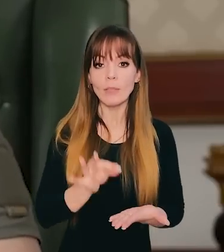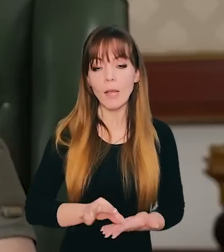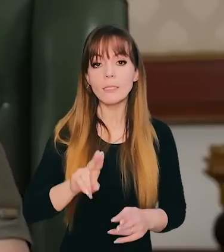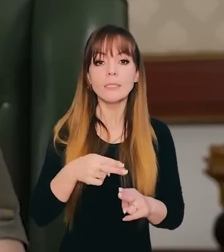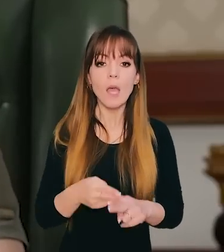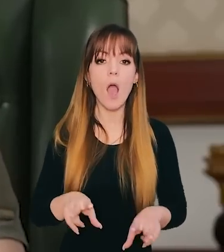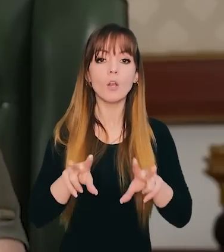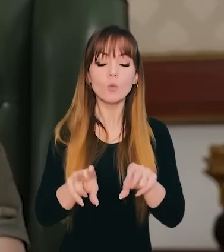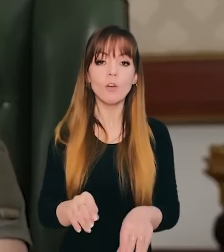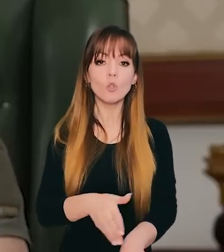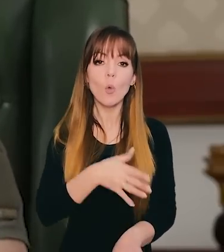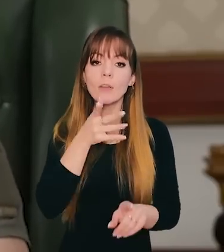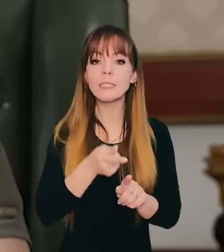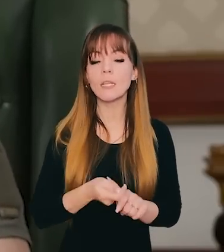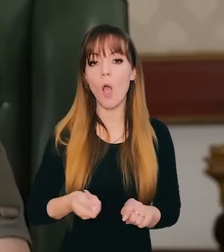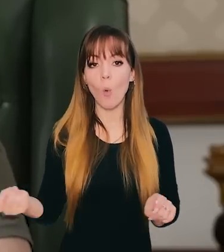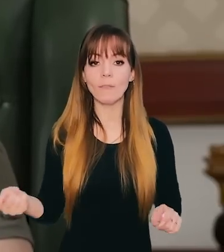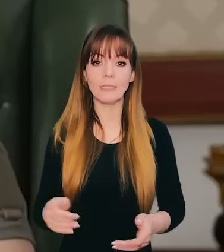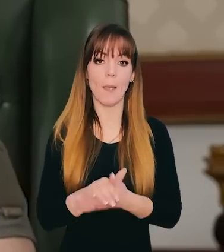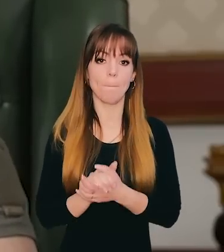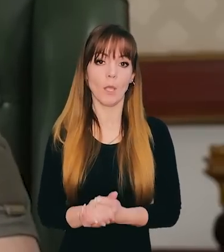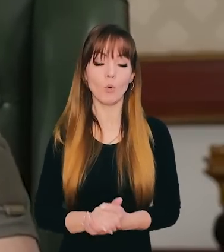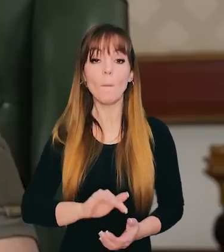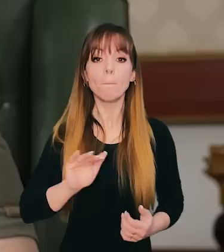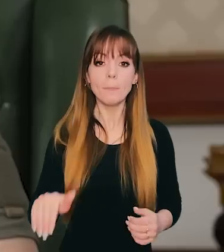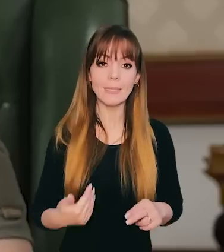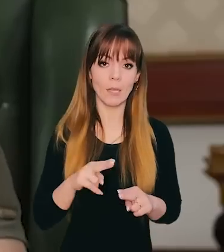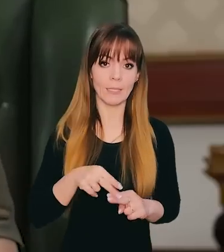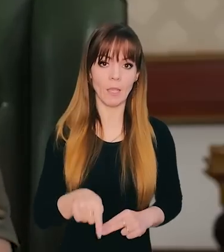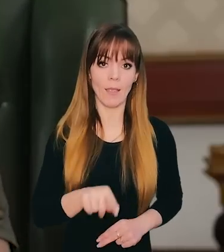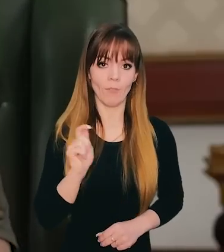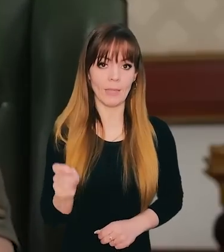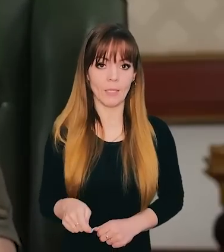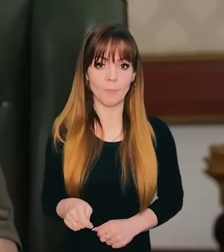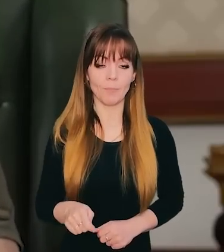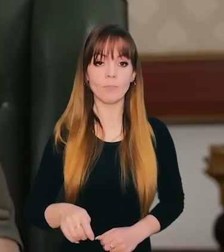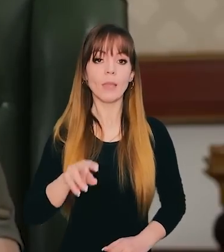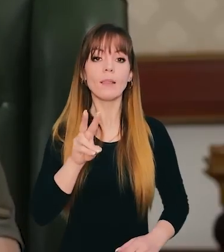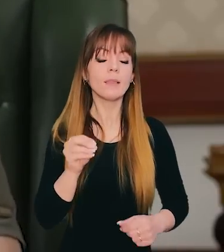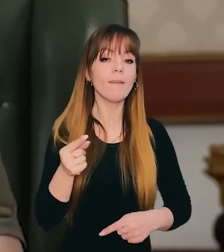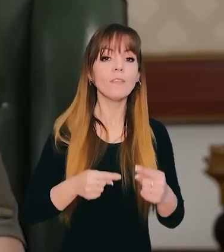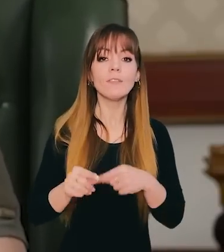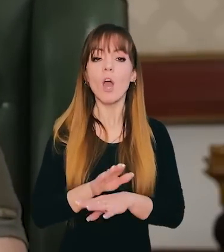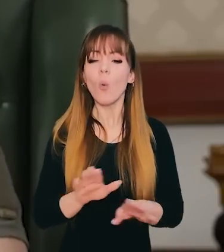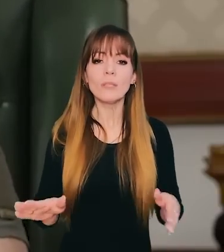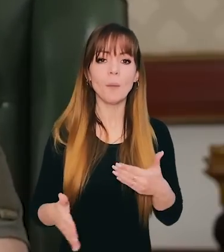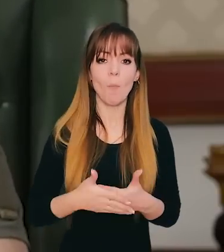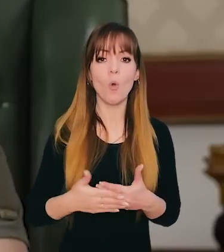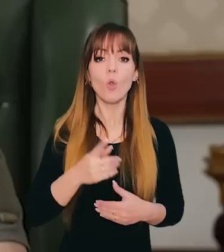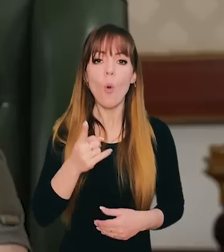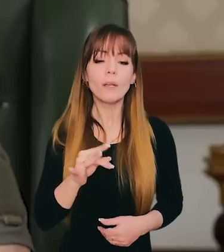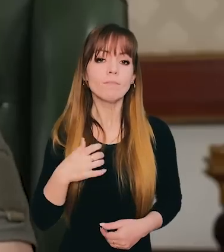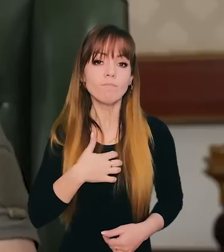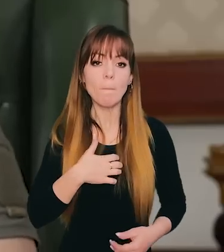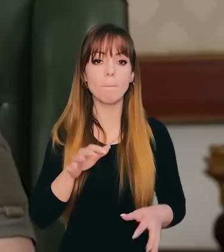відповідальності це гарантувати довгостроковість Миру Після цієї війни невідворотність